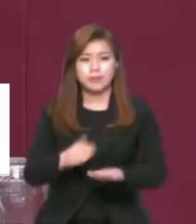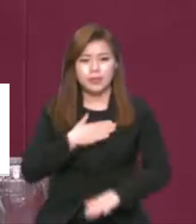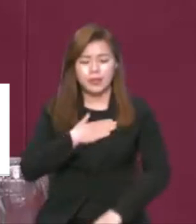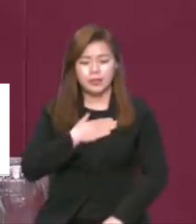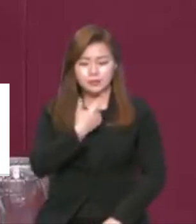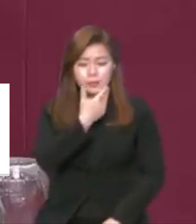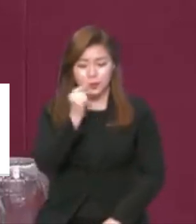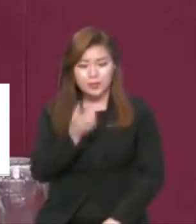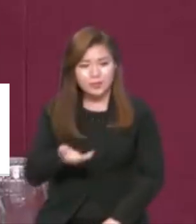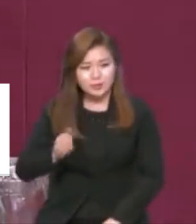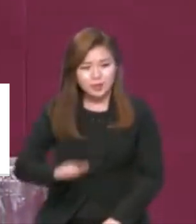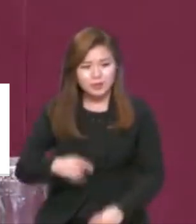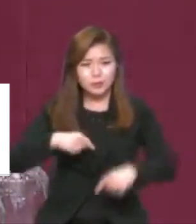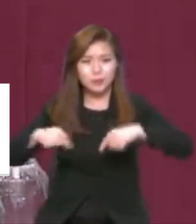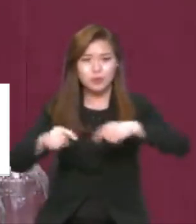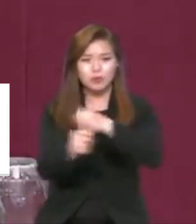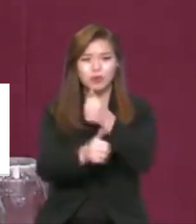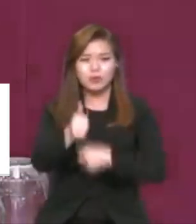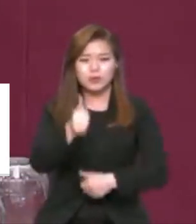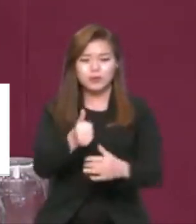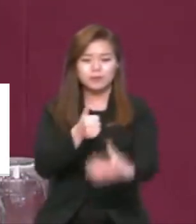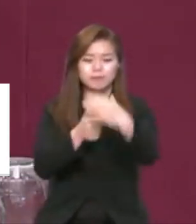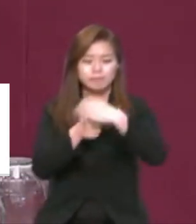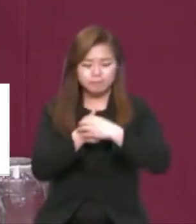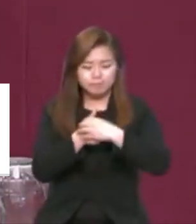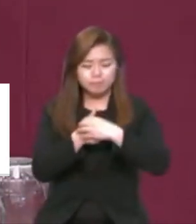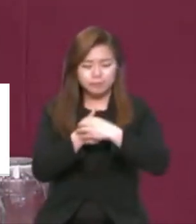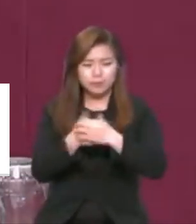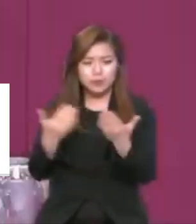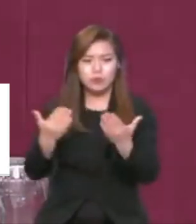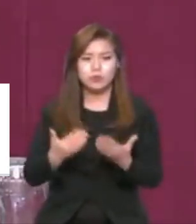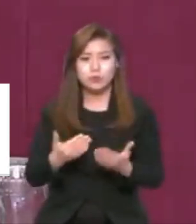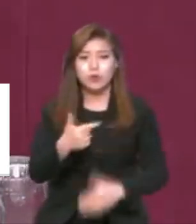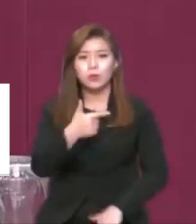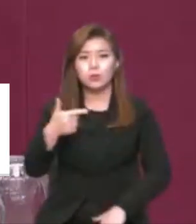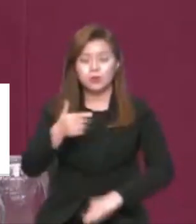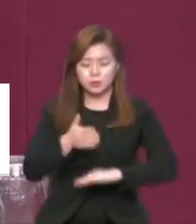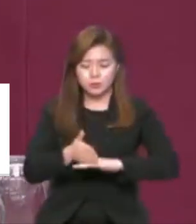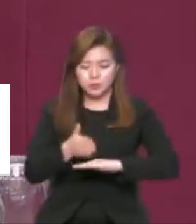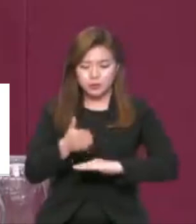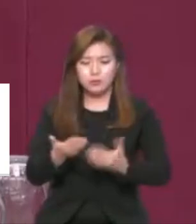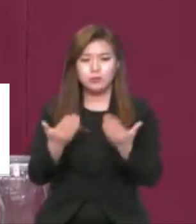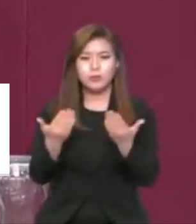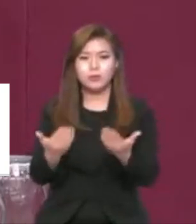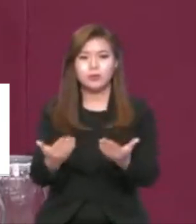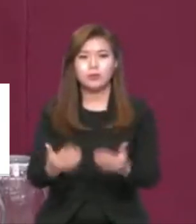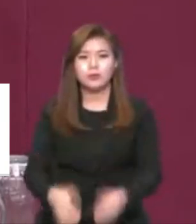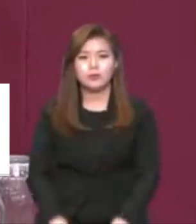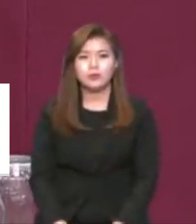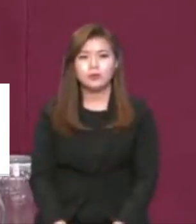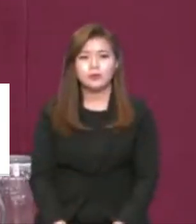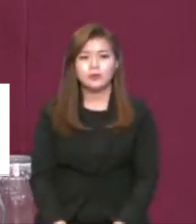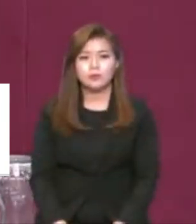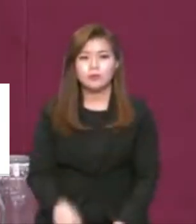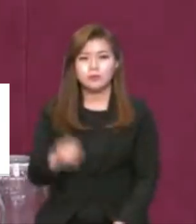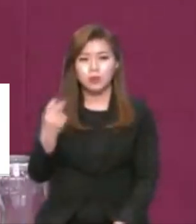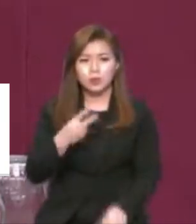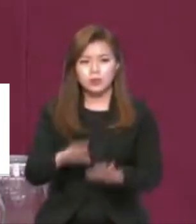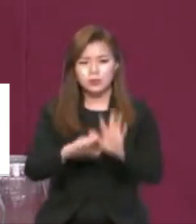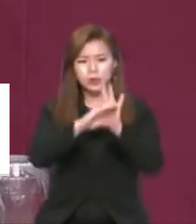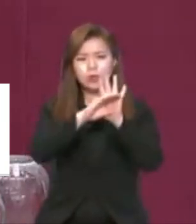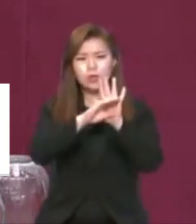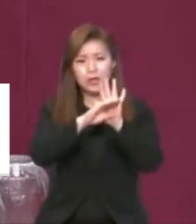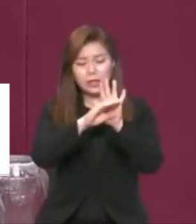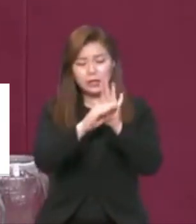정무위원회 위원장으로 선출해 주신 선배 동료원 여러분께 진심으로 감사의 말씀을 드립니다. 또한 코로나 상황에서